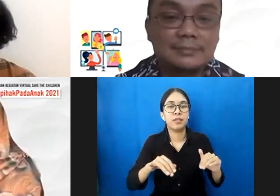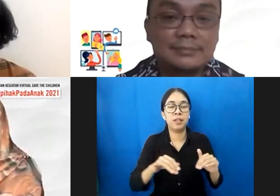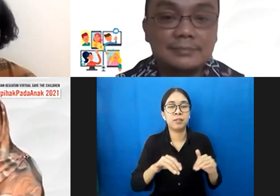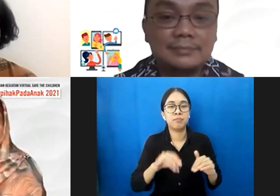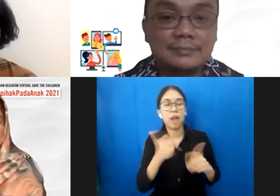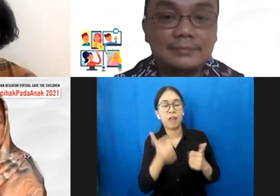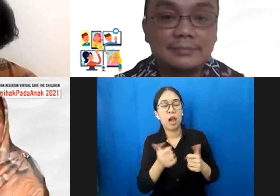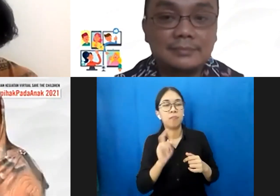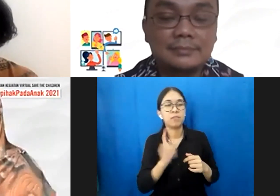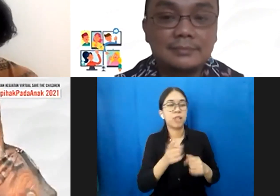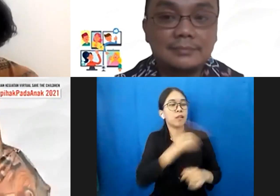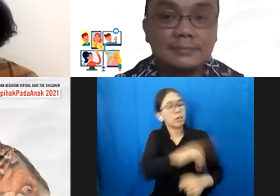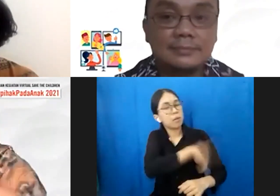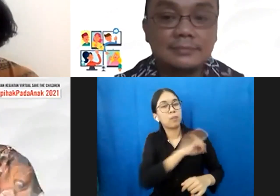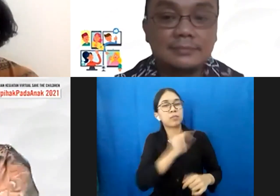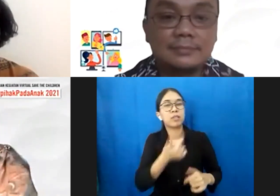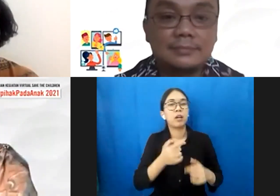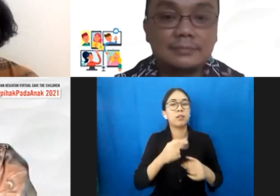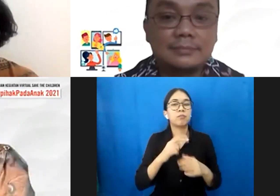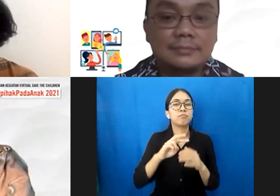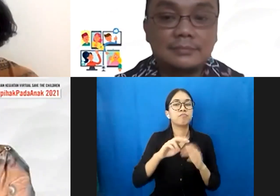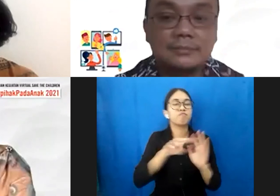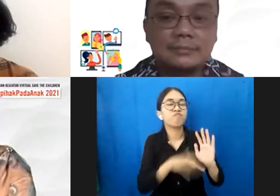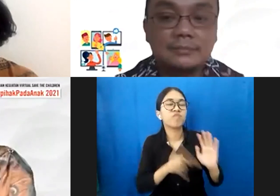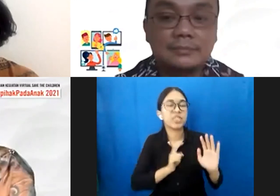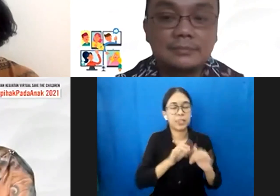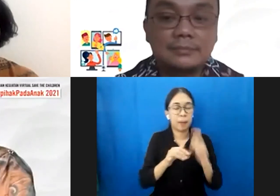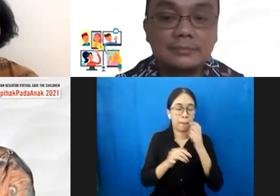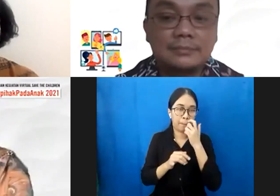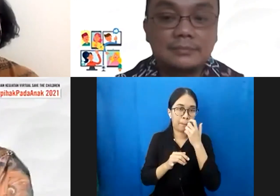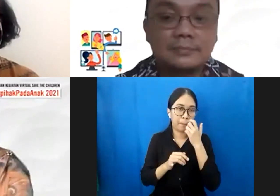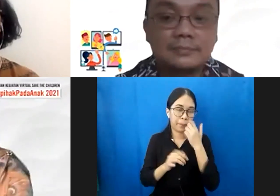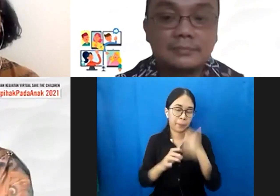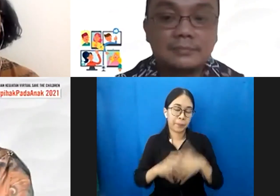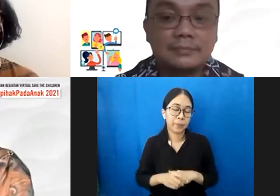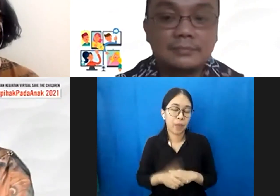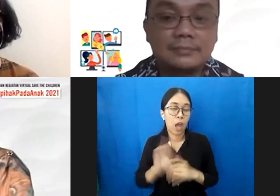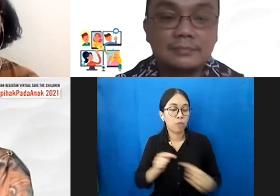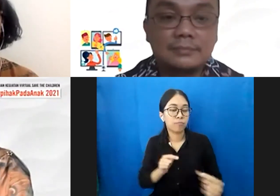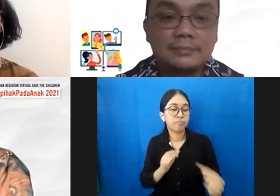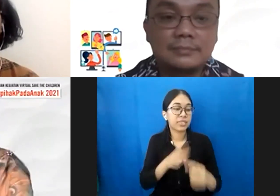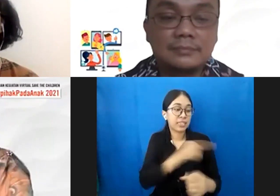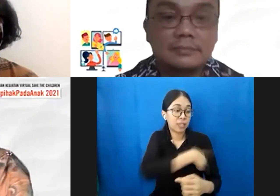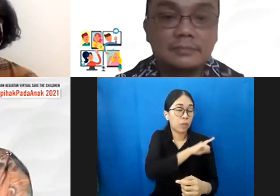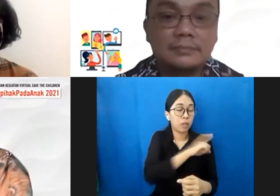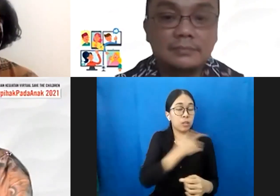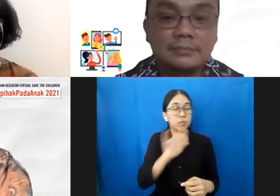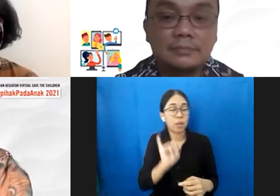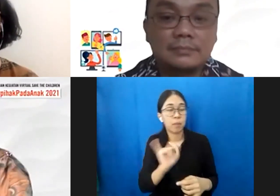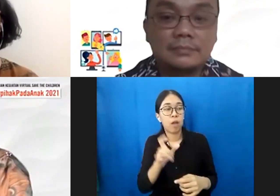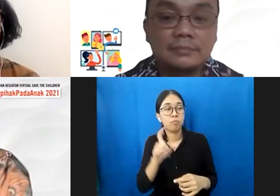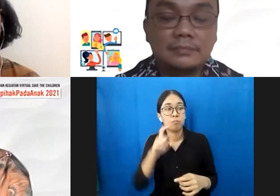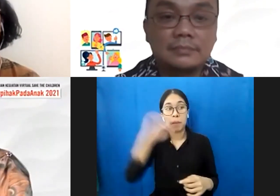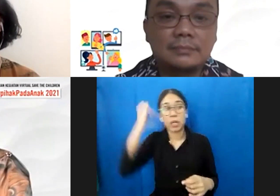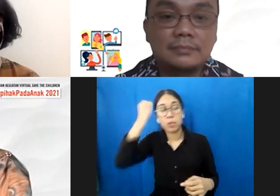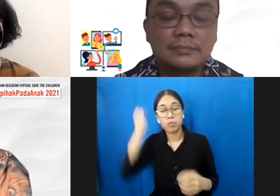untuk meregulasi diri. Nah, mungkin terkait sama keterampilan yang mungkin berkaitan sama tadi sesama orang tua untuk saling bisa